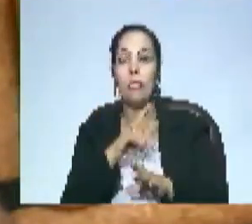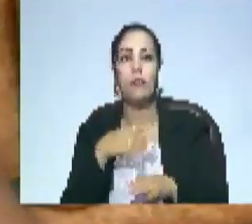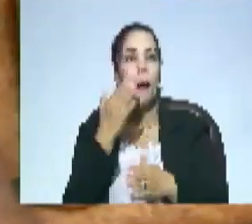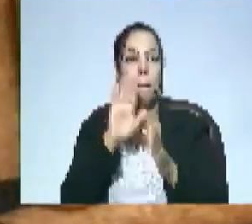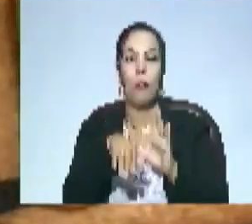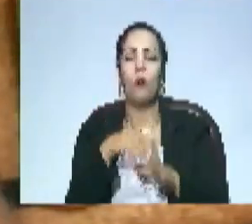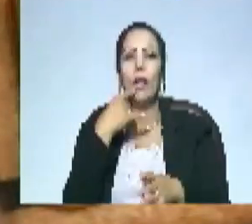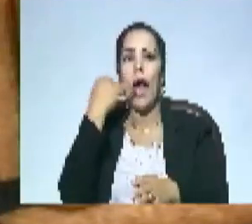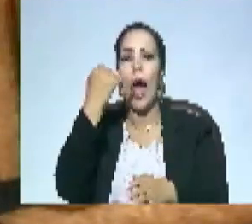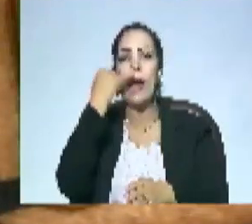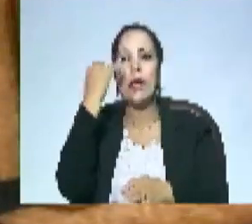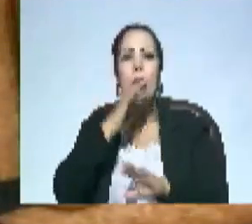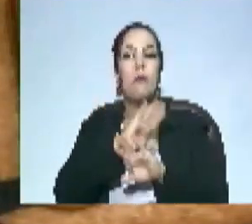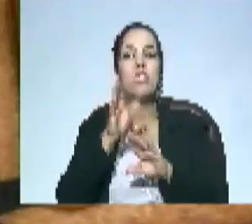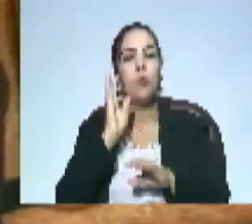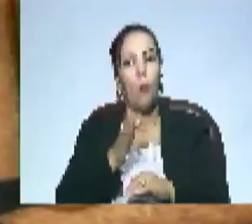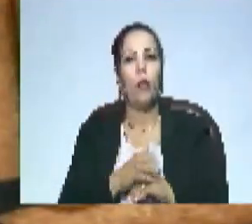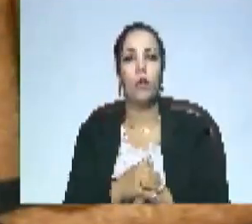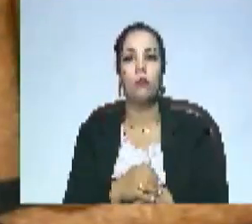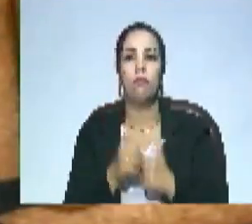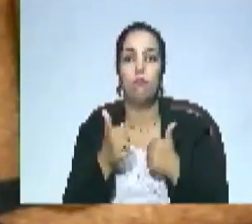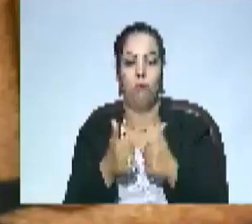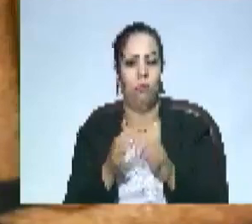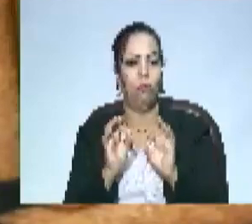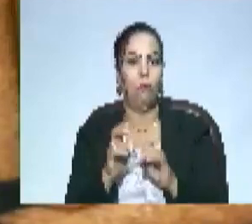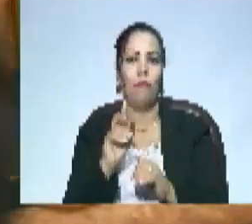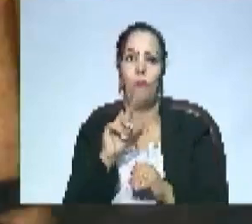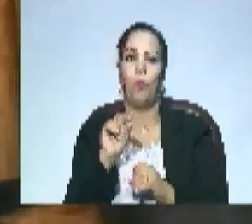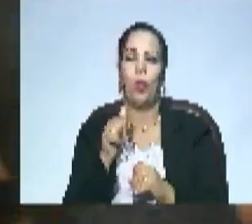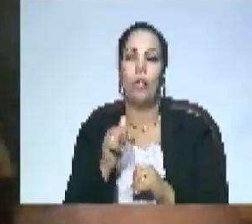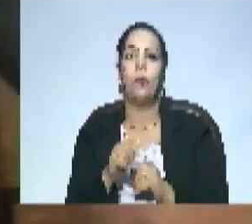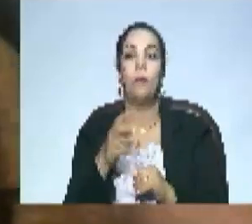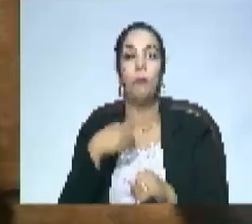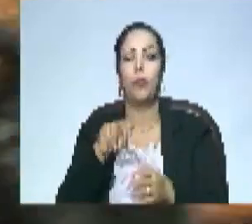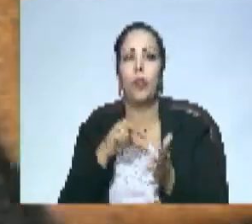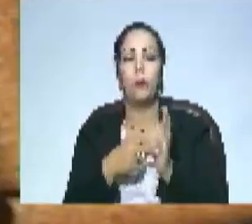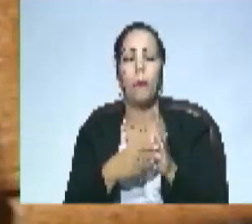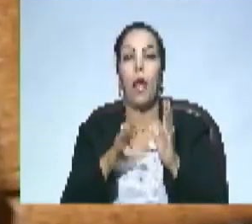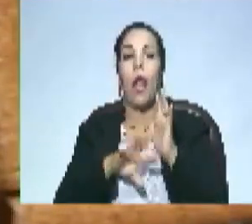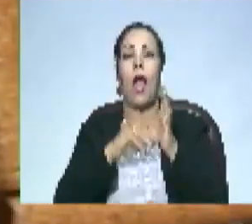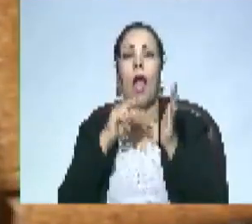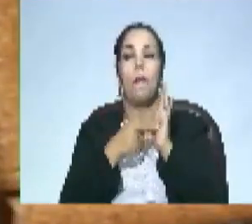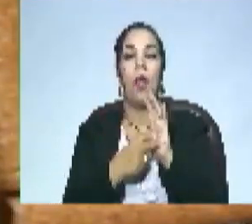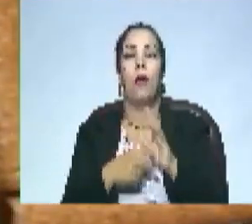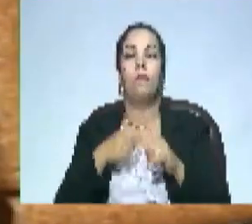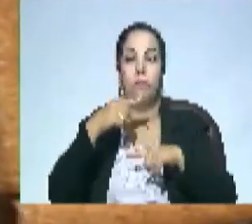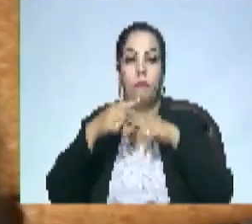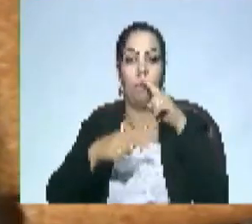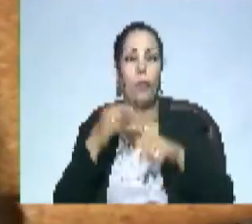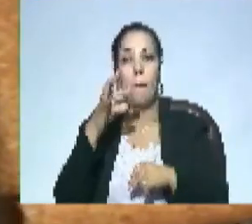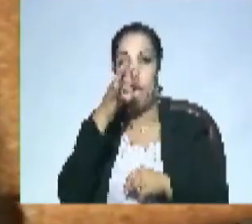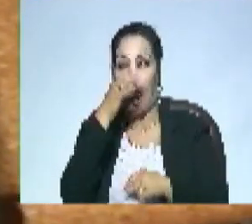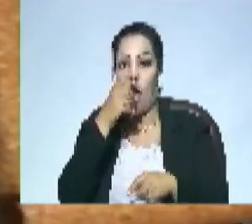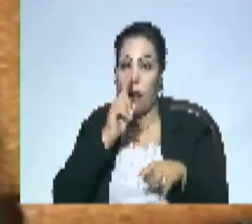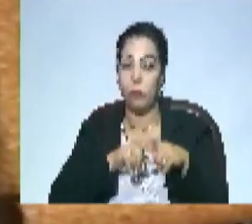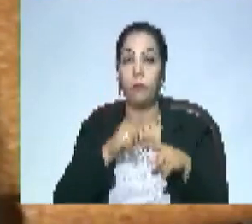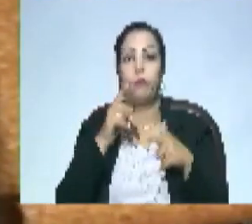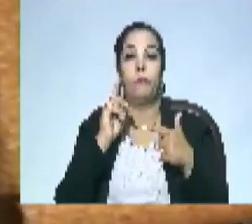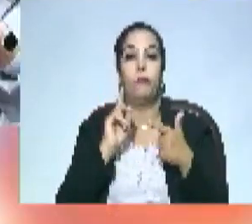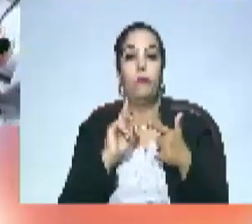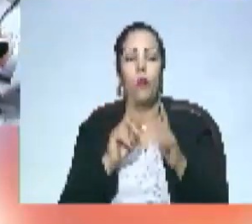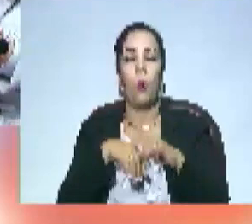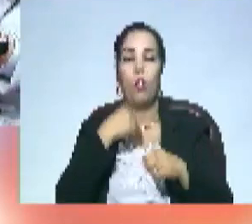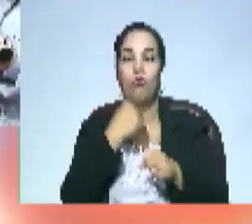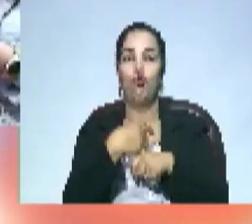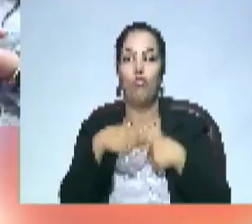اعمليه بالعسل وخلاص حلو قوي حلو كده طيب احنا كده يا شيخ عملنا الكن لوني الحادق في الفرن والشيف